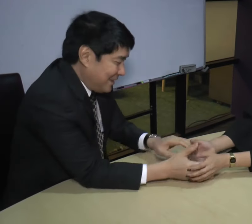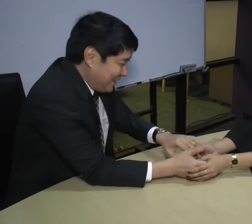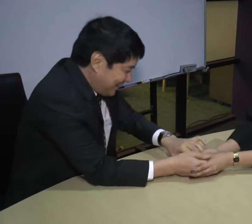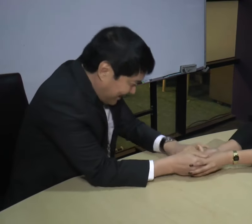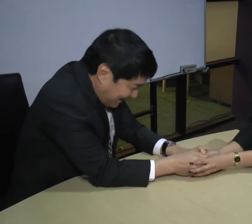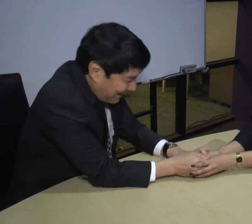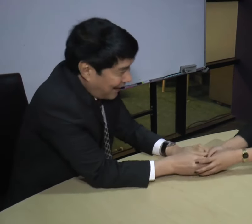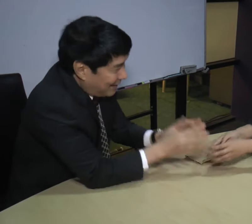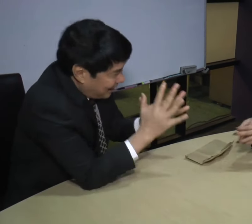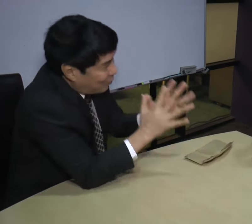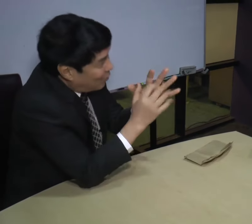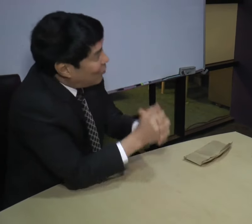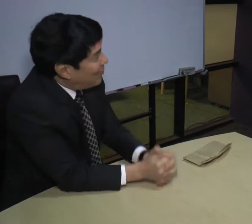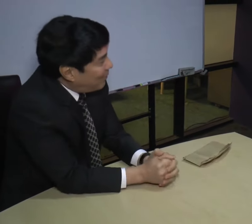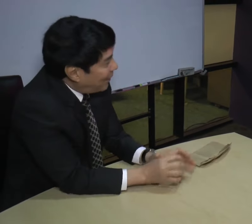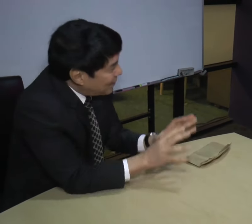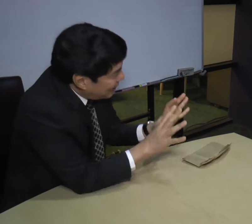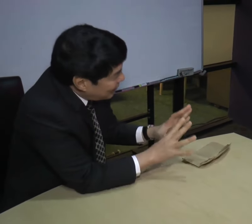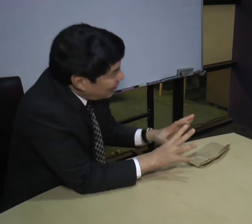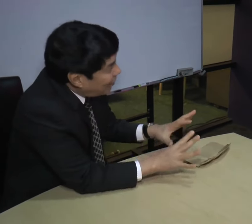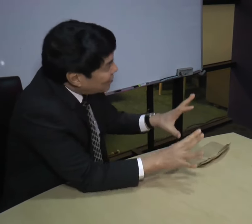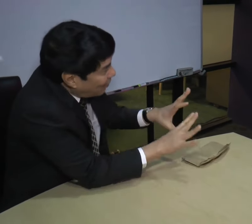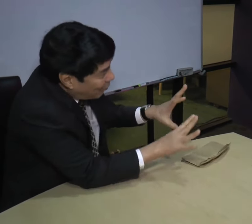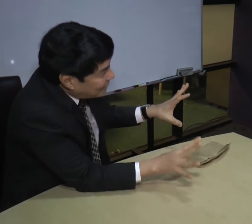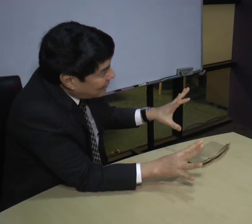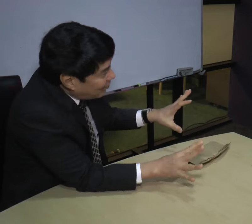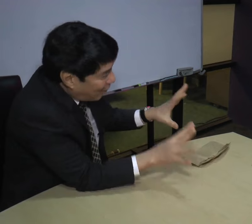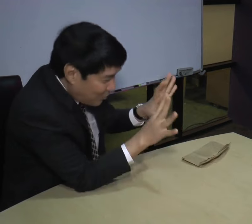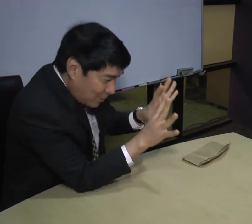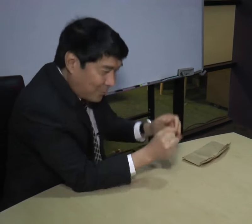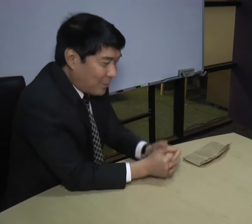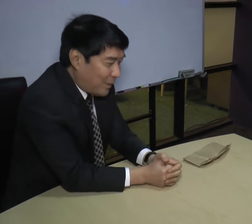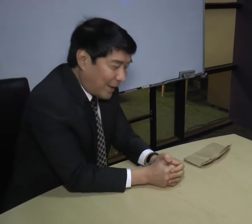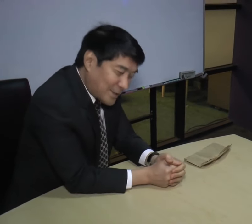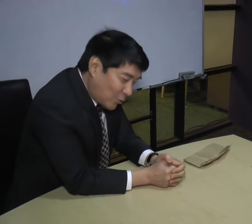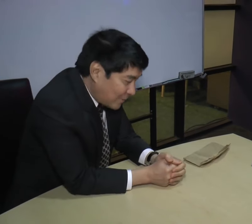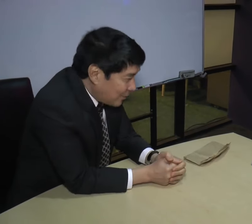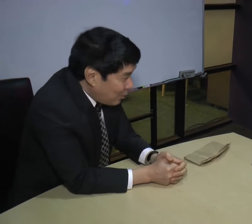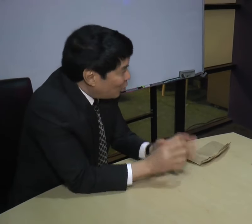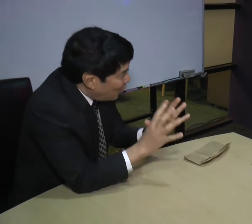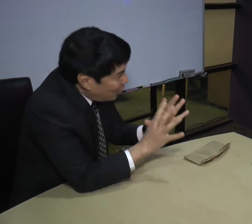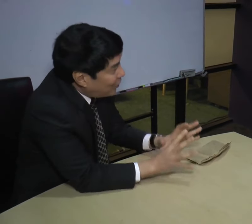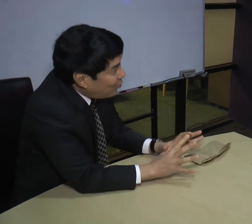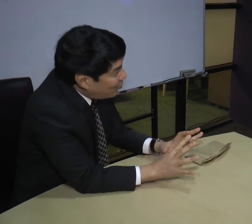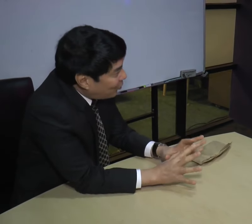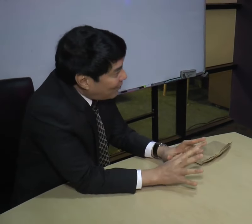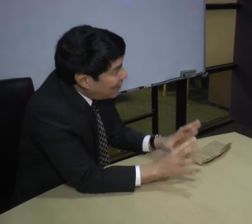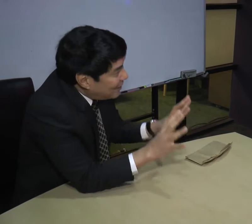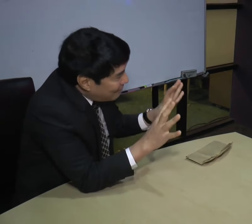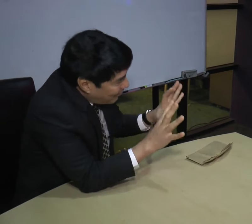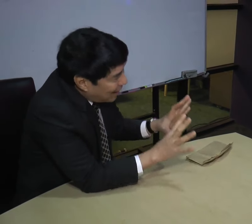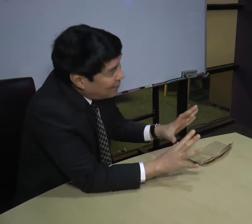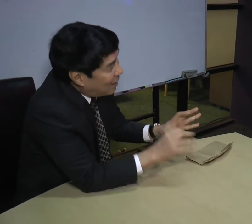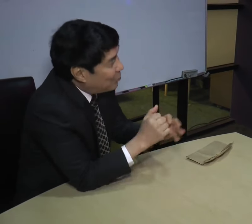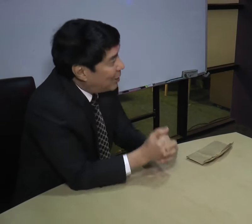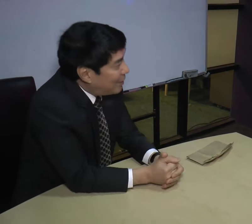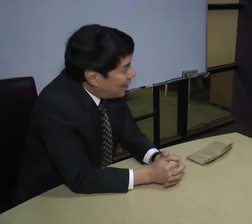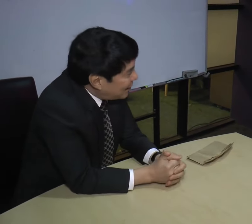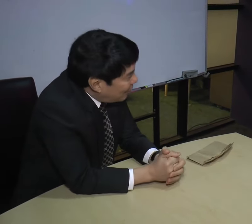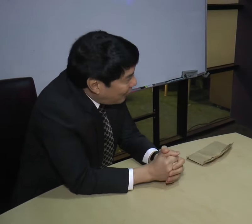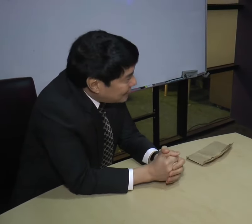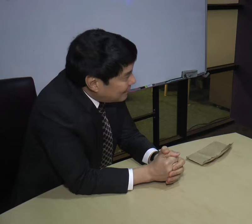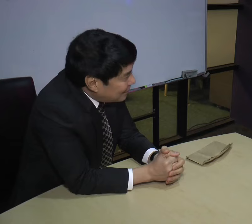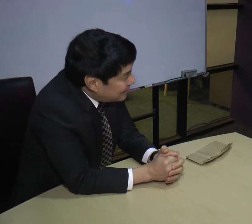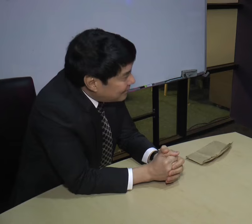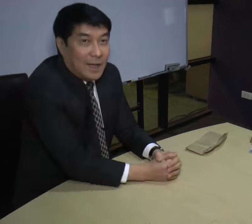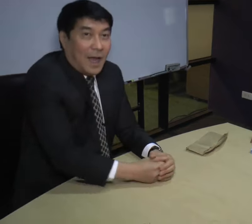sobrang salamat po, sir. Andito lang po kami para sa inyo, lalo sa mga OFW. Oh, alam niyo naman po, pagdating sa OFW, lumulundag po ang programa. Mahal po namin ang